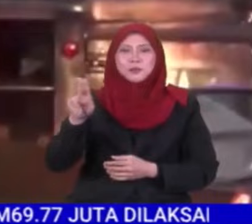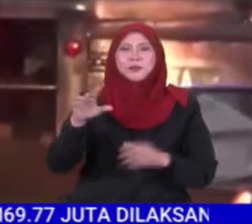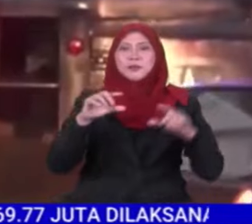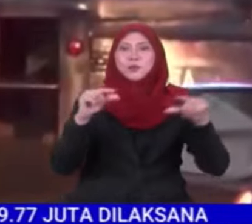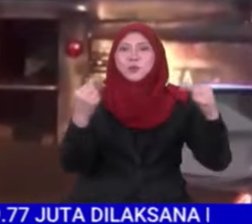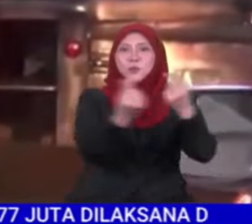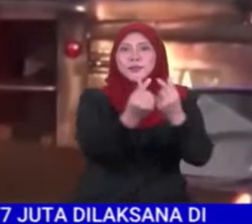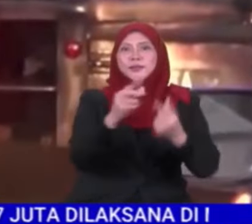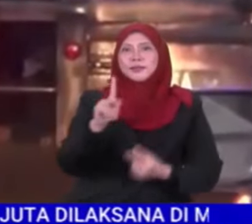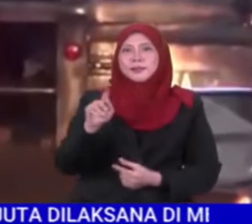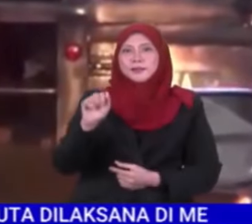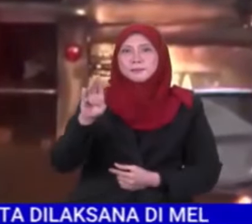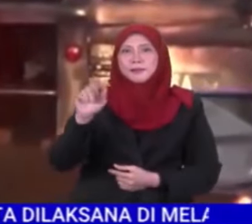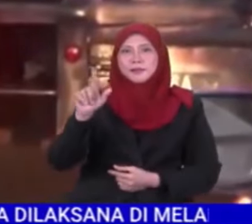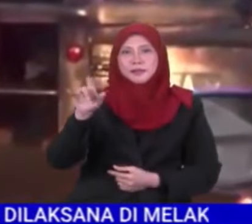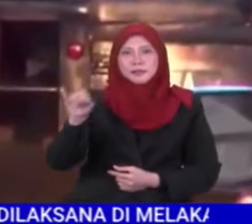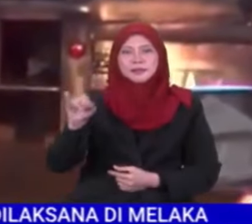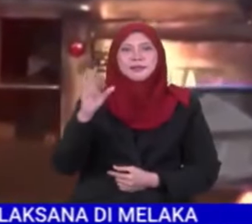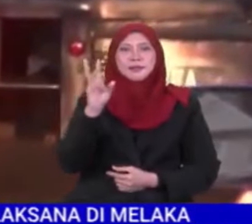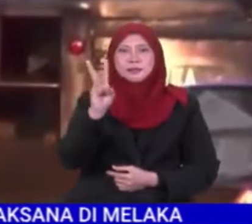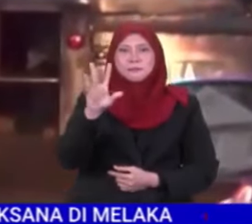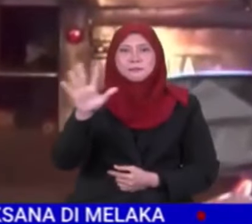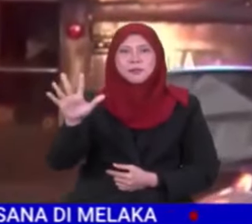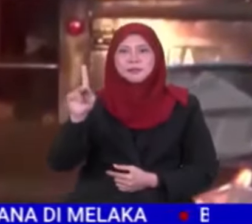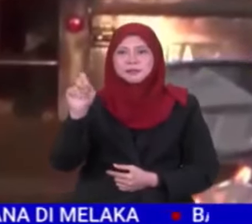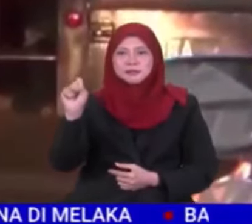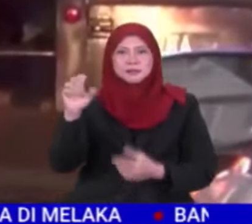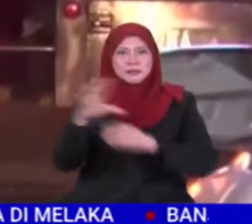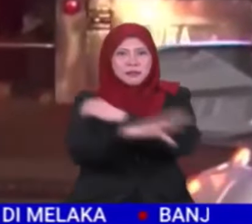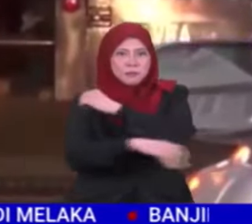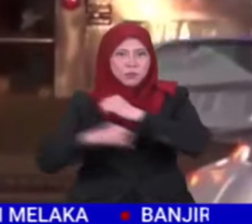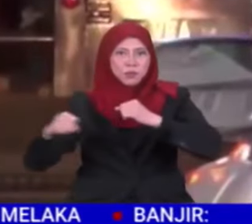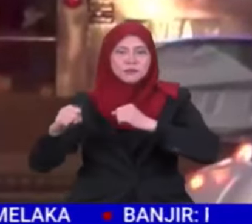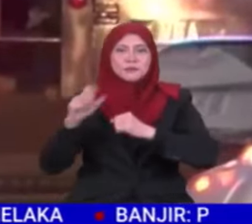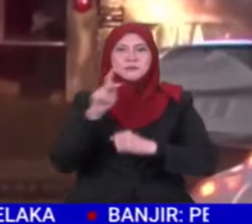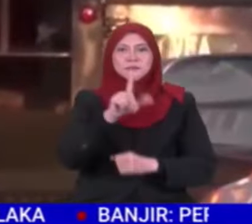Kabali disyaki terlibat dengan 65 kes samun di Selangor, Kuala